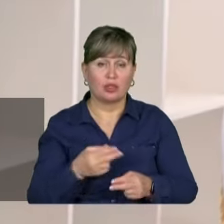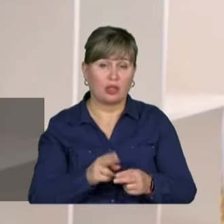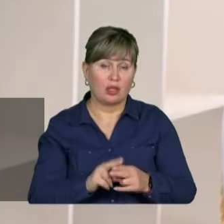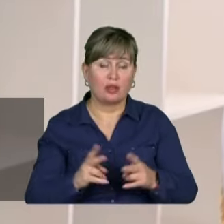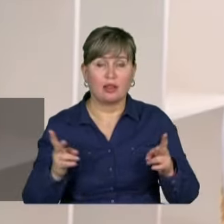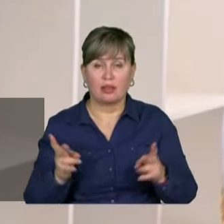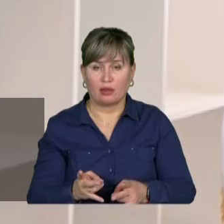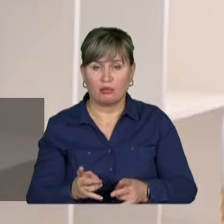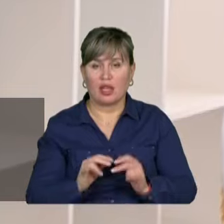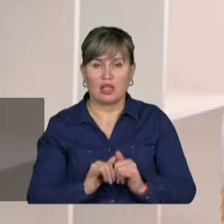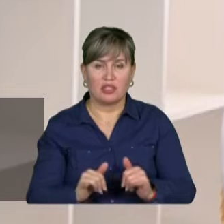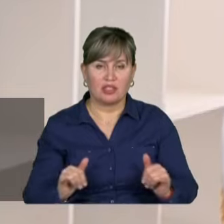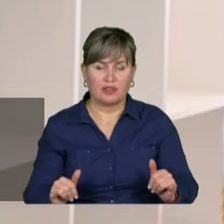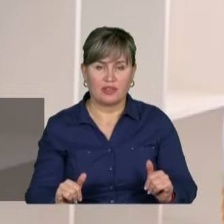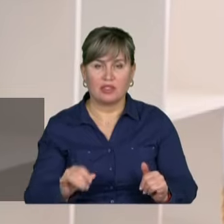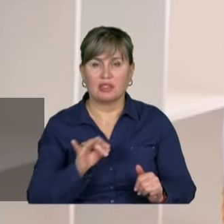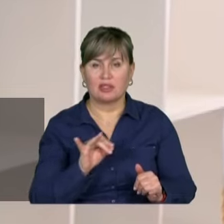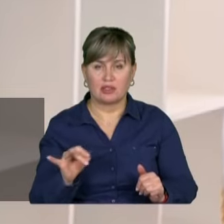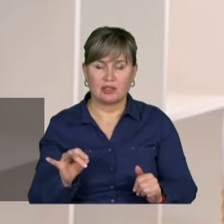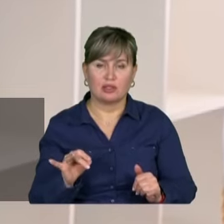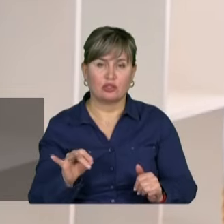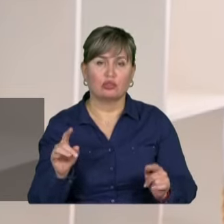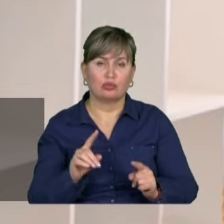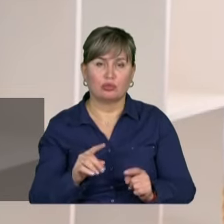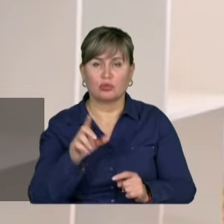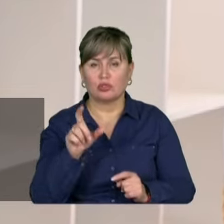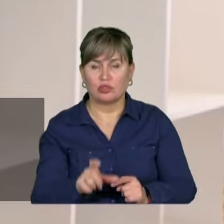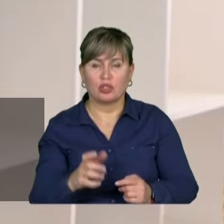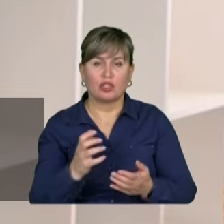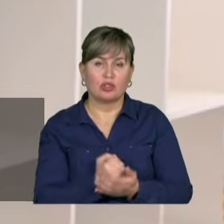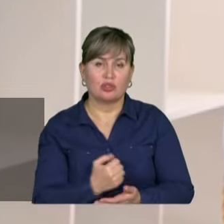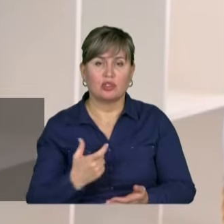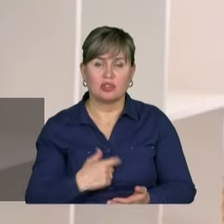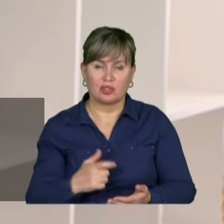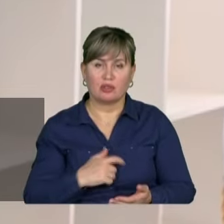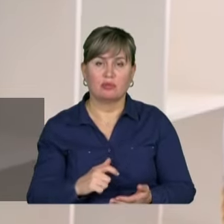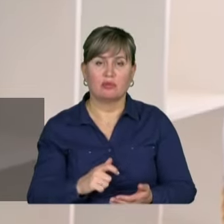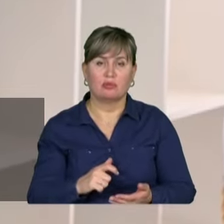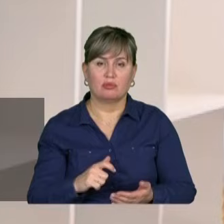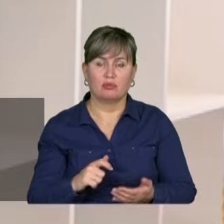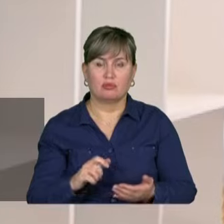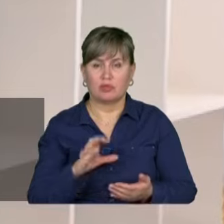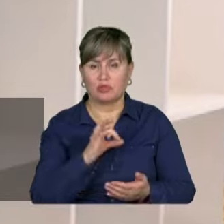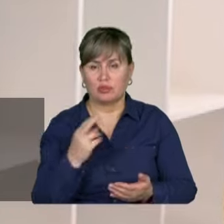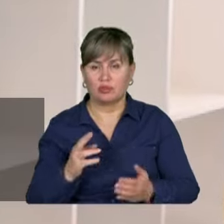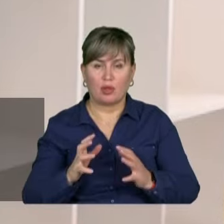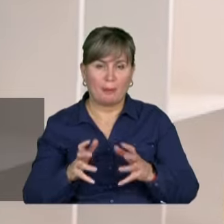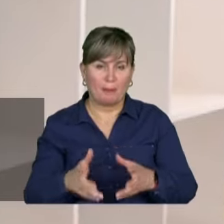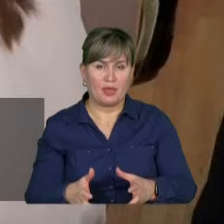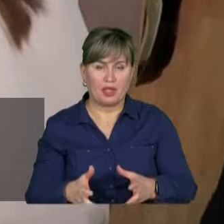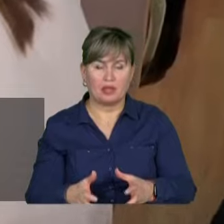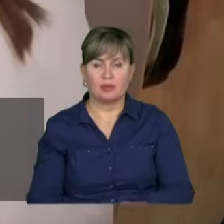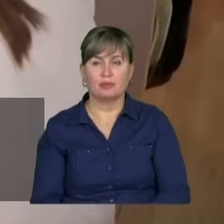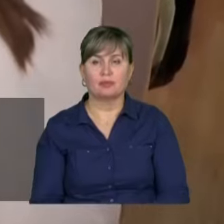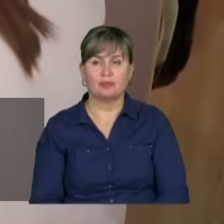необходимо развить, и, ну, чтобы человек нашел себя как в социальном мире, да, ну, в социальном нашем